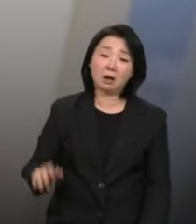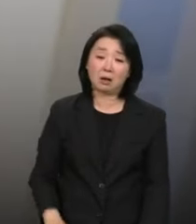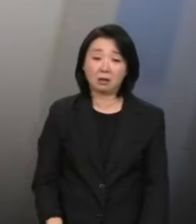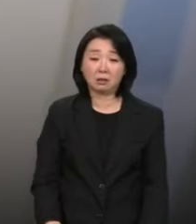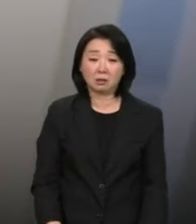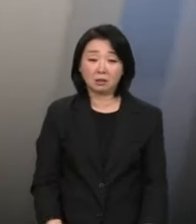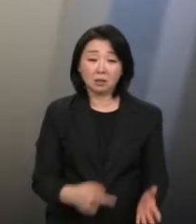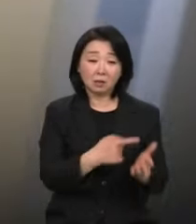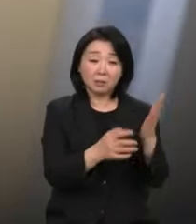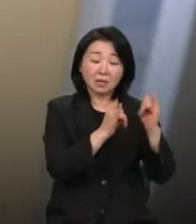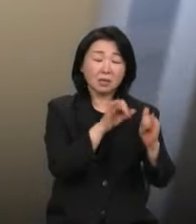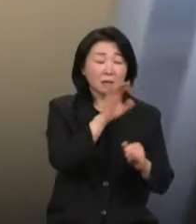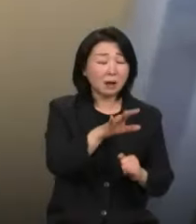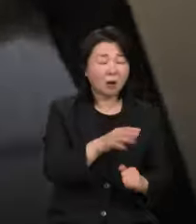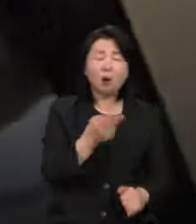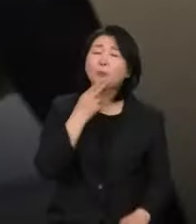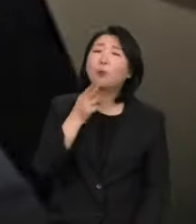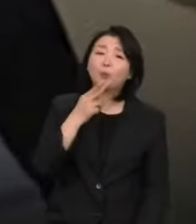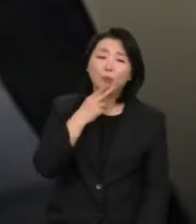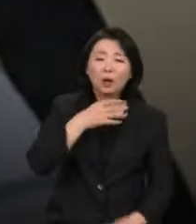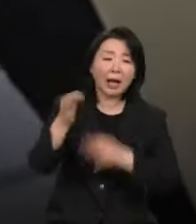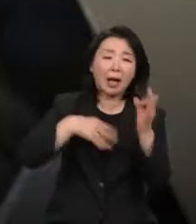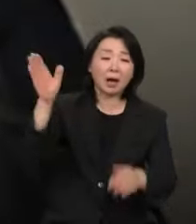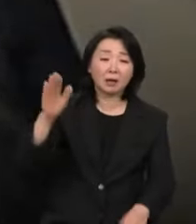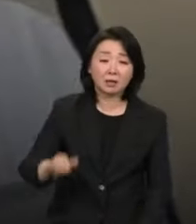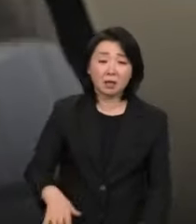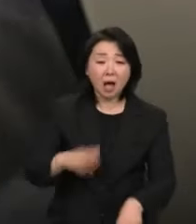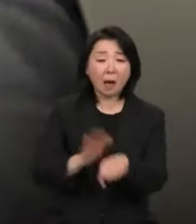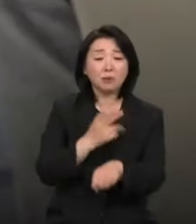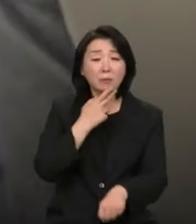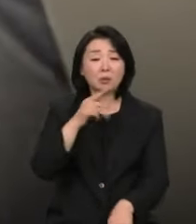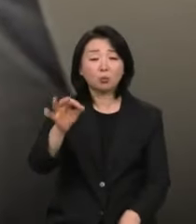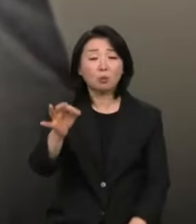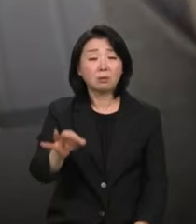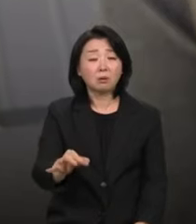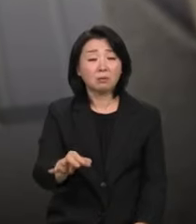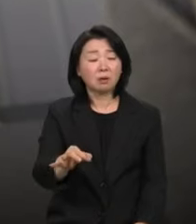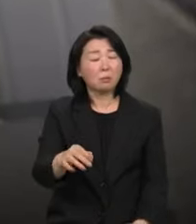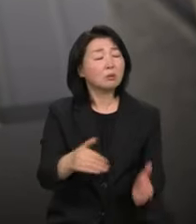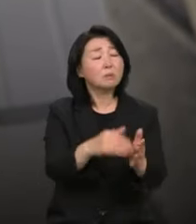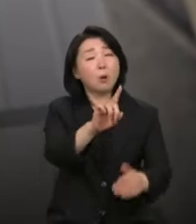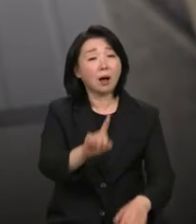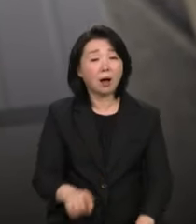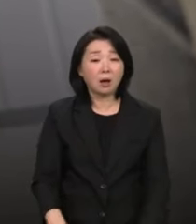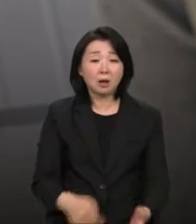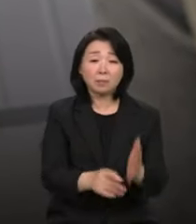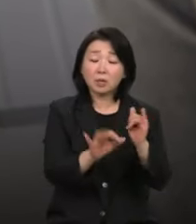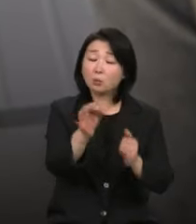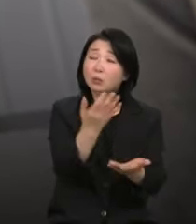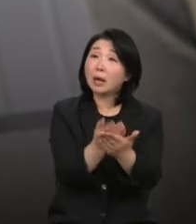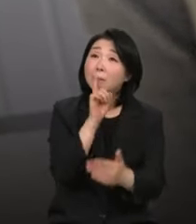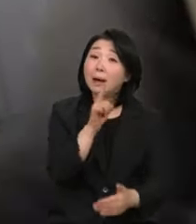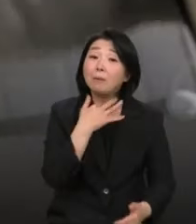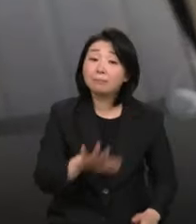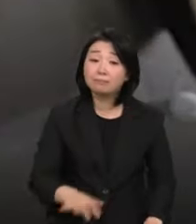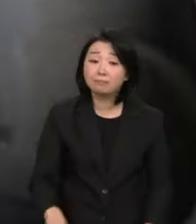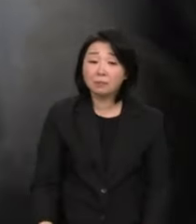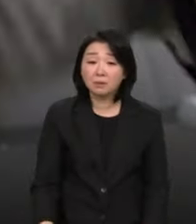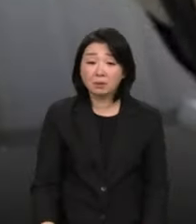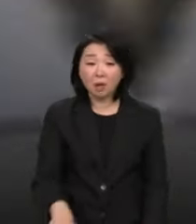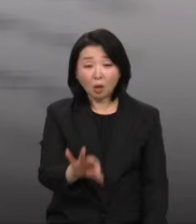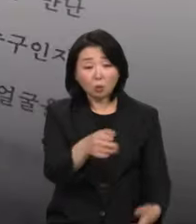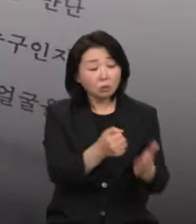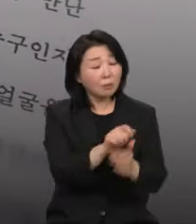피해자한테 하실 말씀 없어요? 없어요. 아무 저는 잘못 하는데 돈이라면 된다? 피해자가 돈을 요구한 적은 없잖아요. 없는데 돈 되는